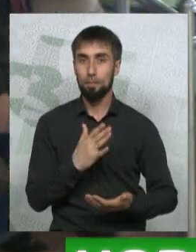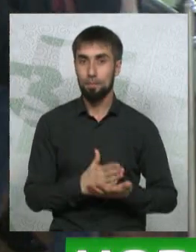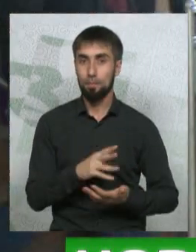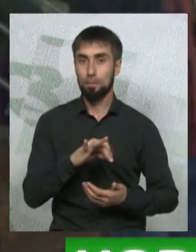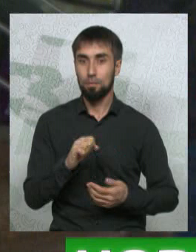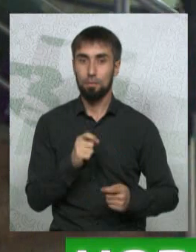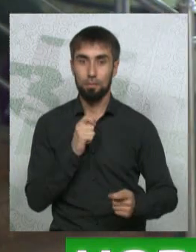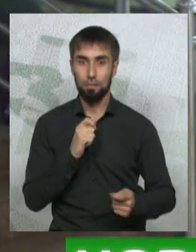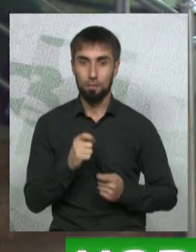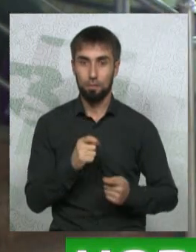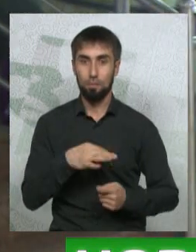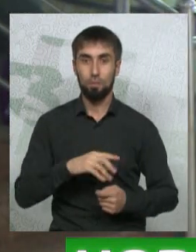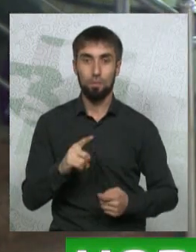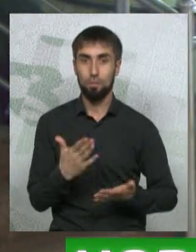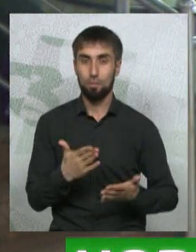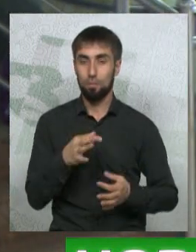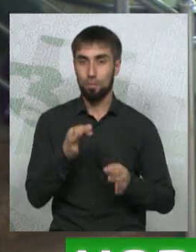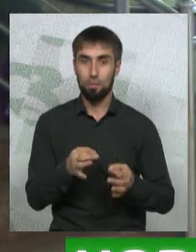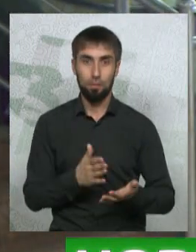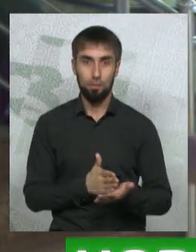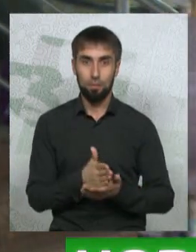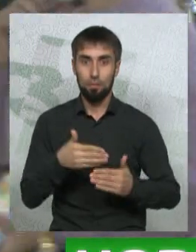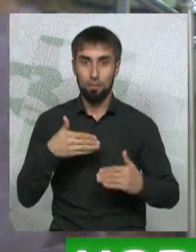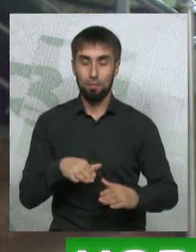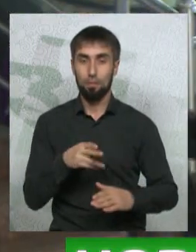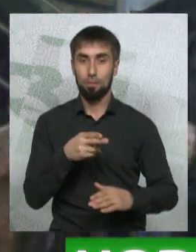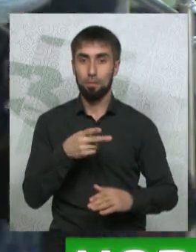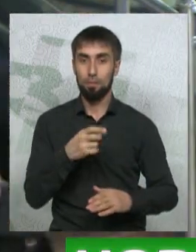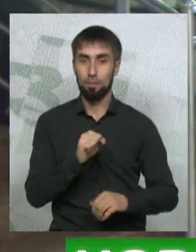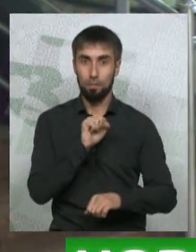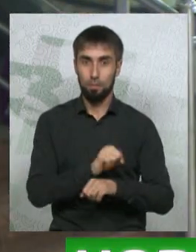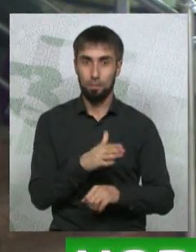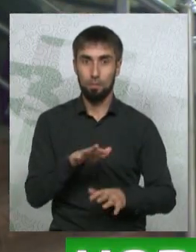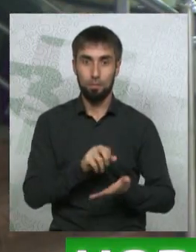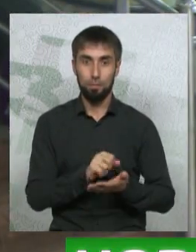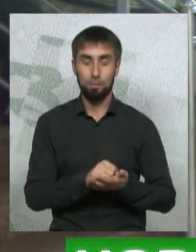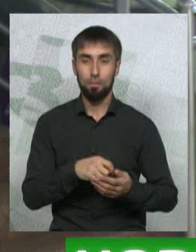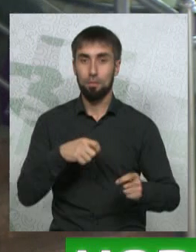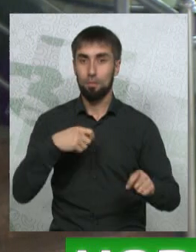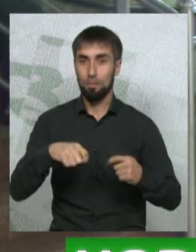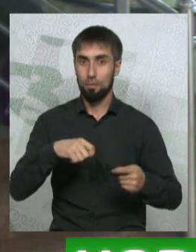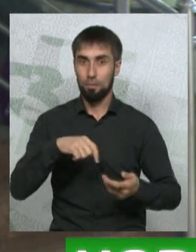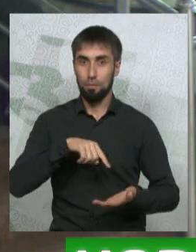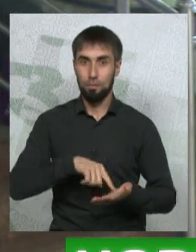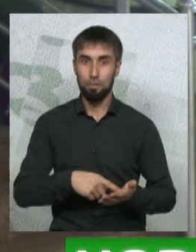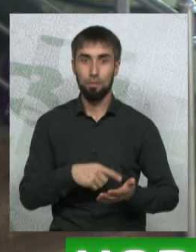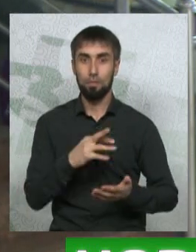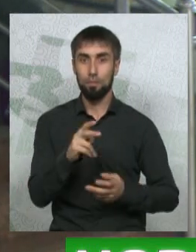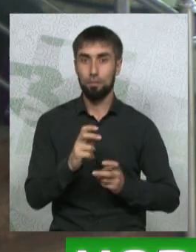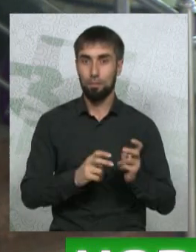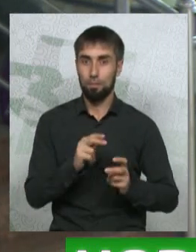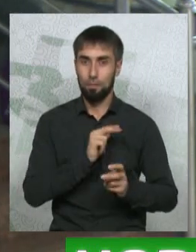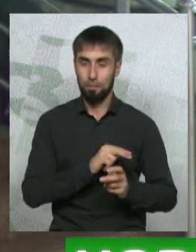эта мера предосторожности, то, что если суд выносит решение на приостановку деятельности тех торговых точек, тех предприятий,